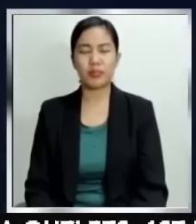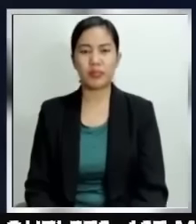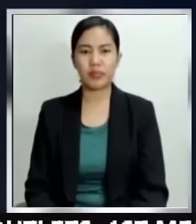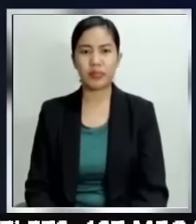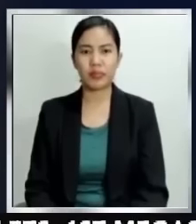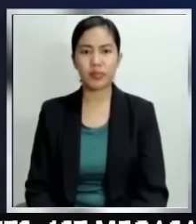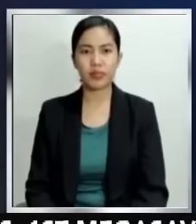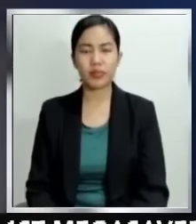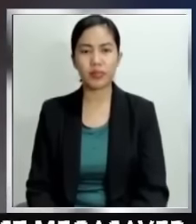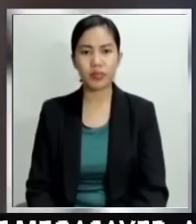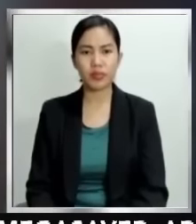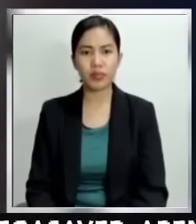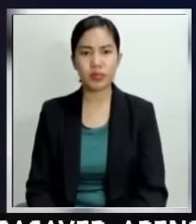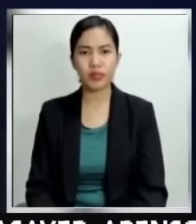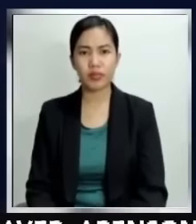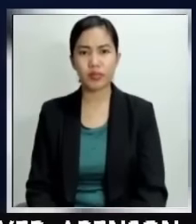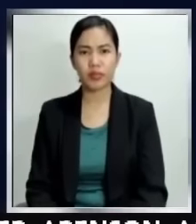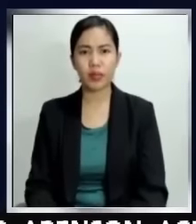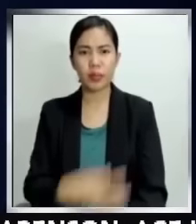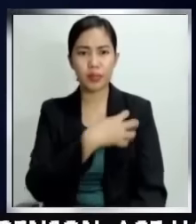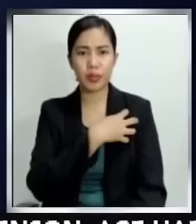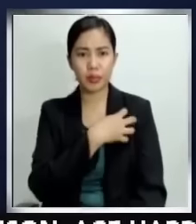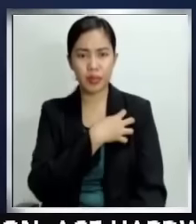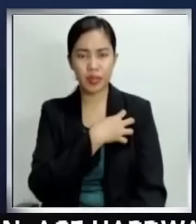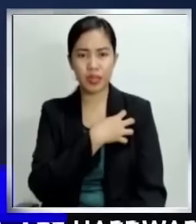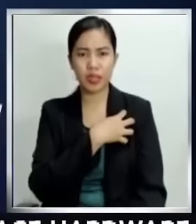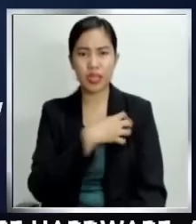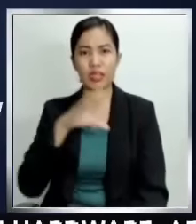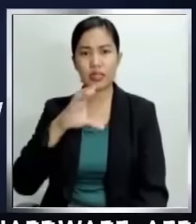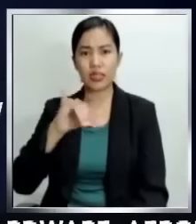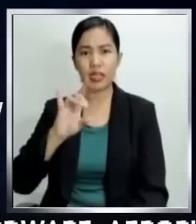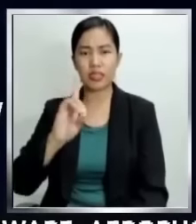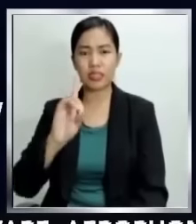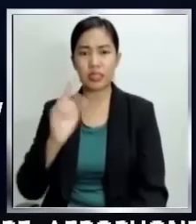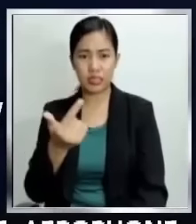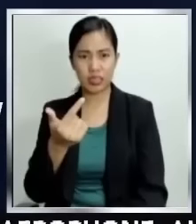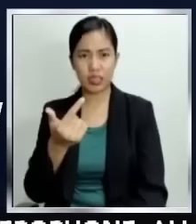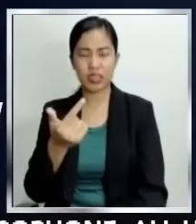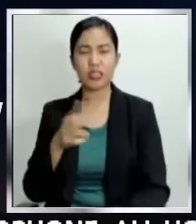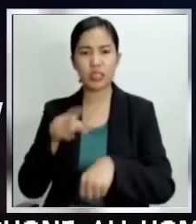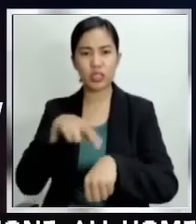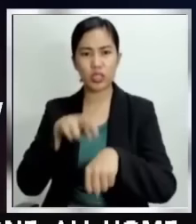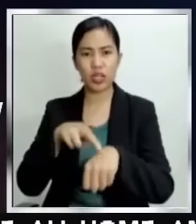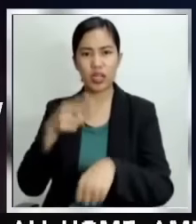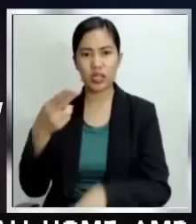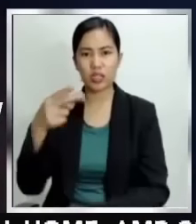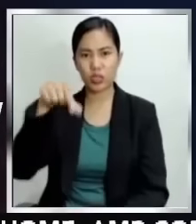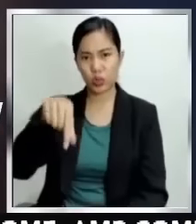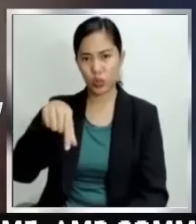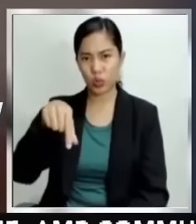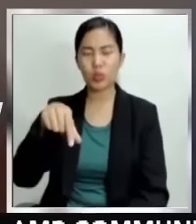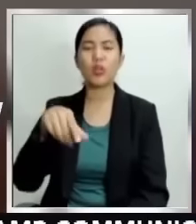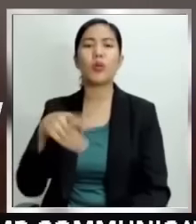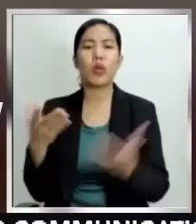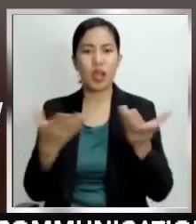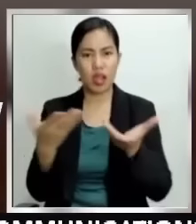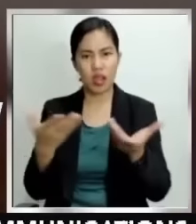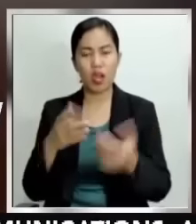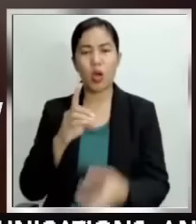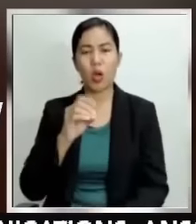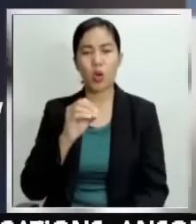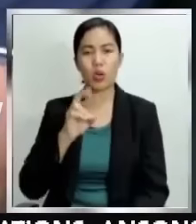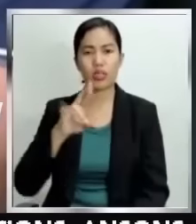Guardyado na ng PNP CIDG sa kanilang regional headquarters sa Calapan Oriental, Mindoro, si alias Dodong. Siya ang isa sa mga